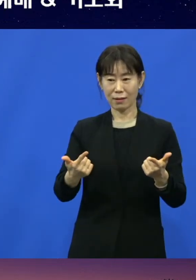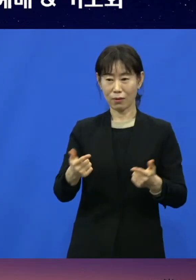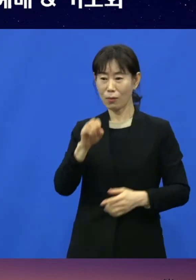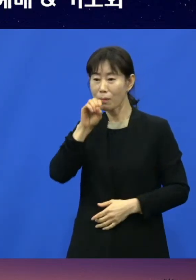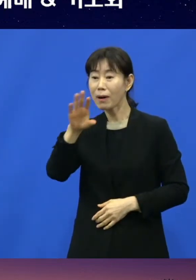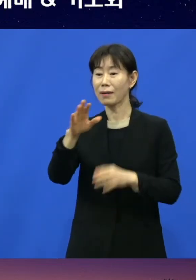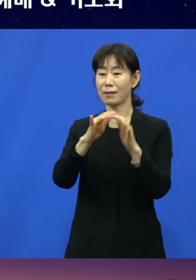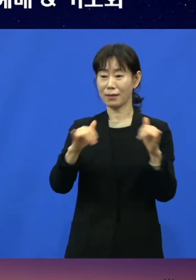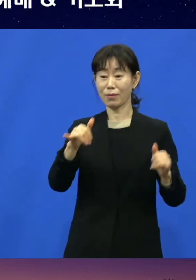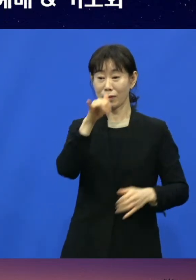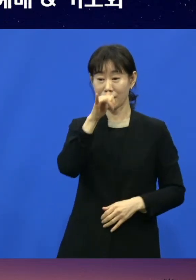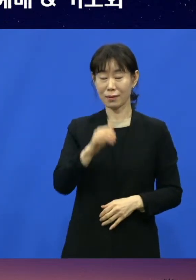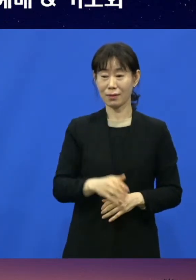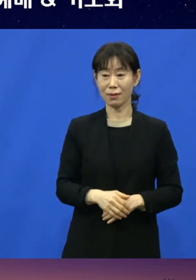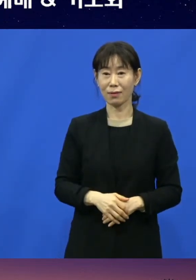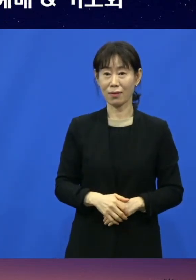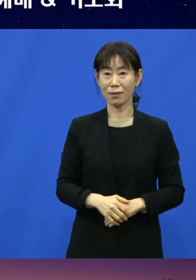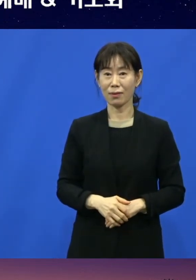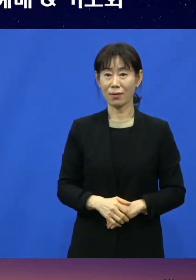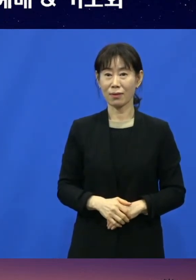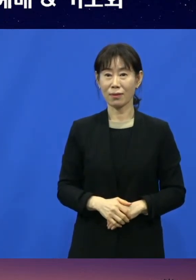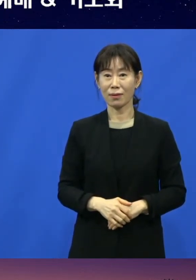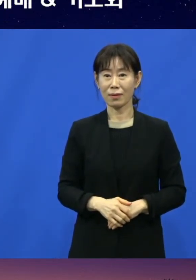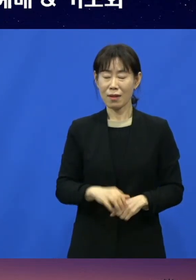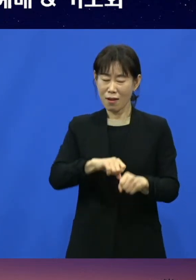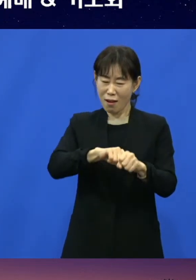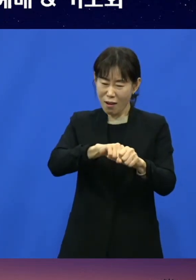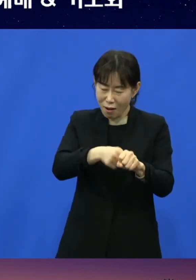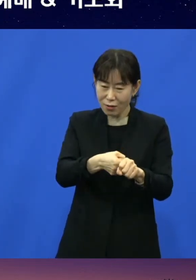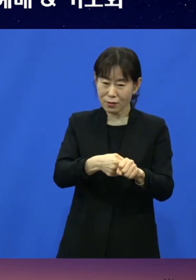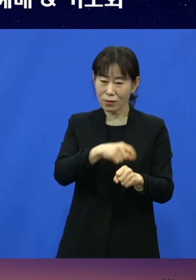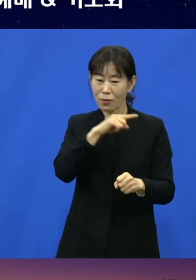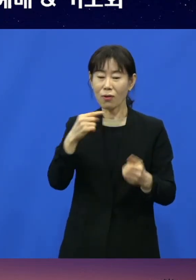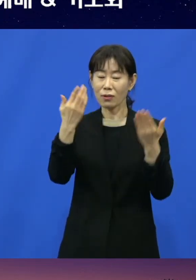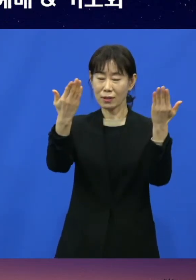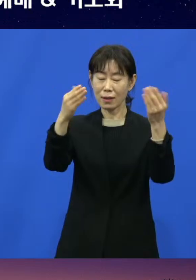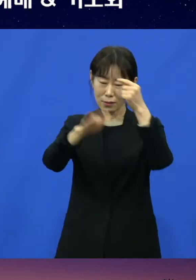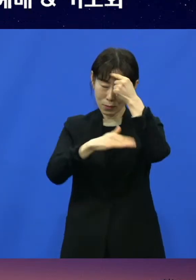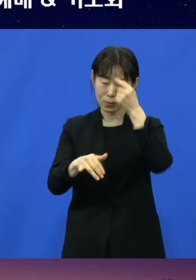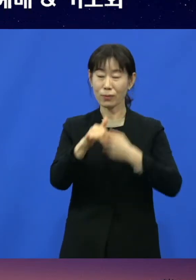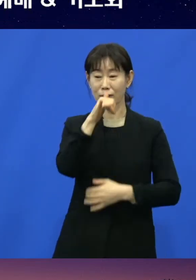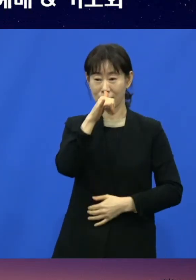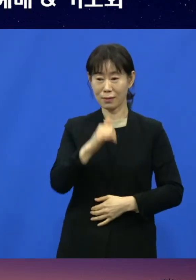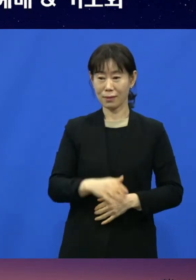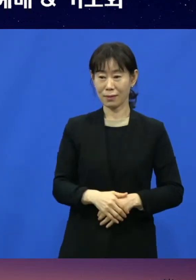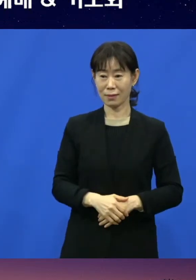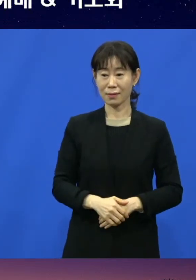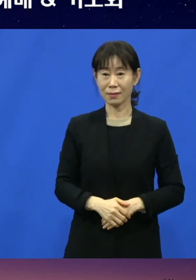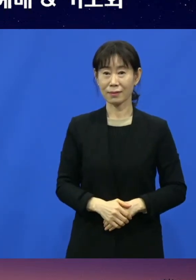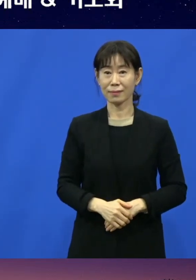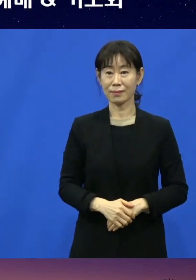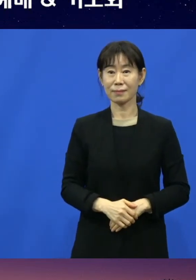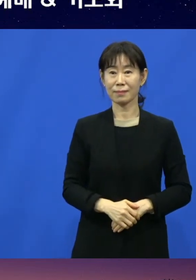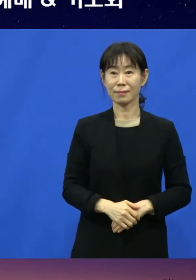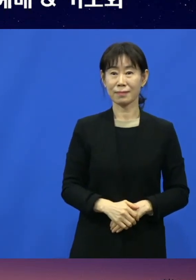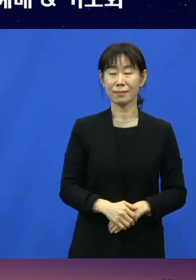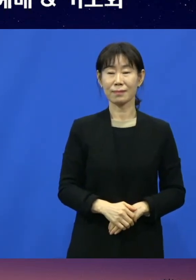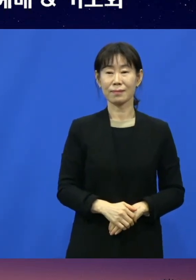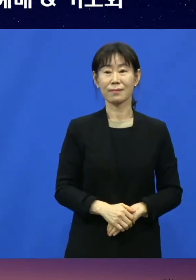그러니까 뭐를 하기는 하는데 비자발적이에요. 자발적이지 않아요. 그게 의례적